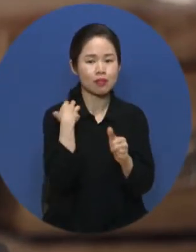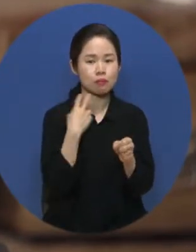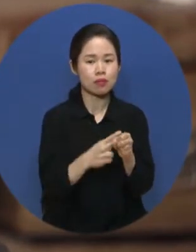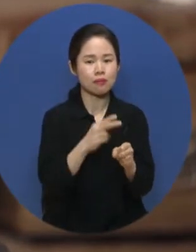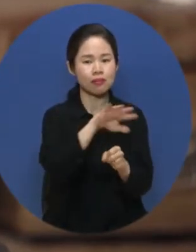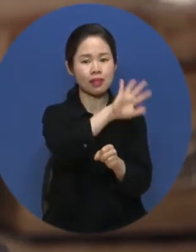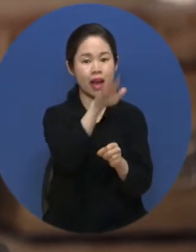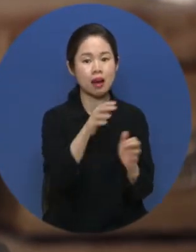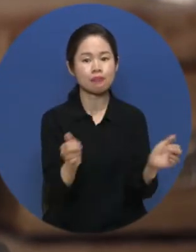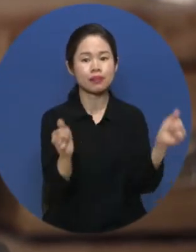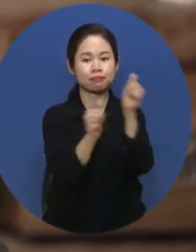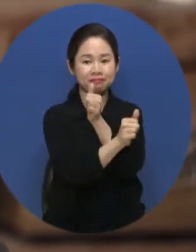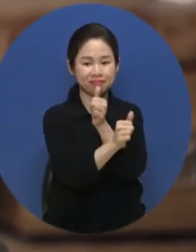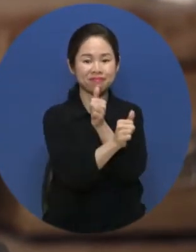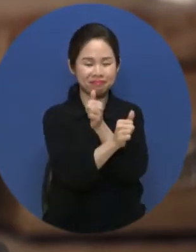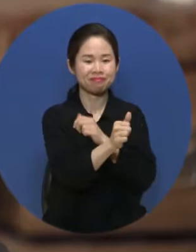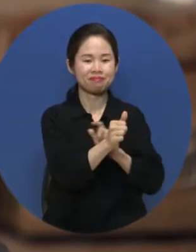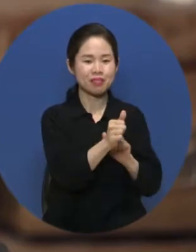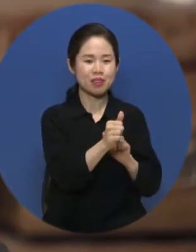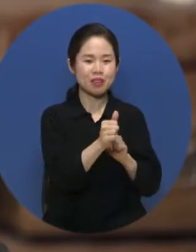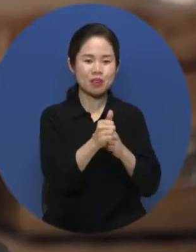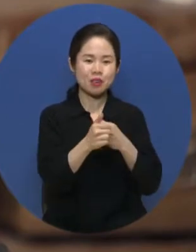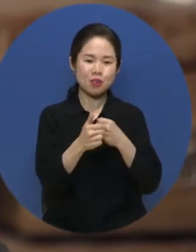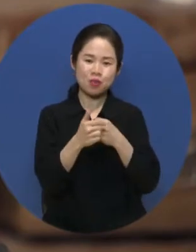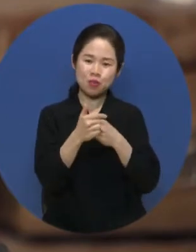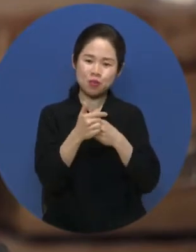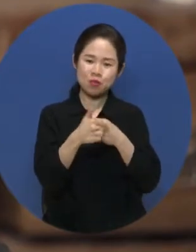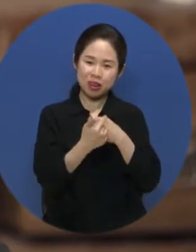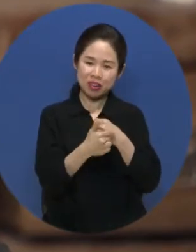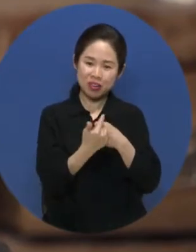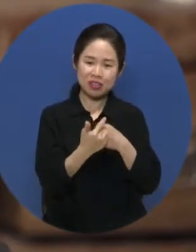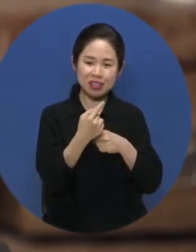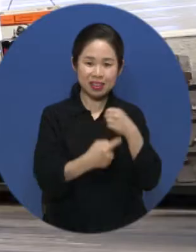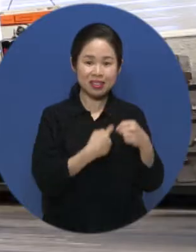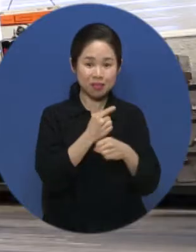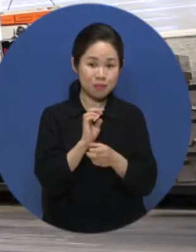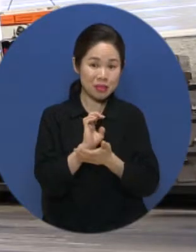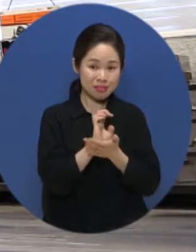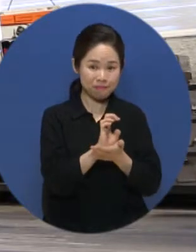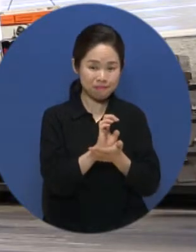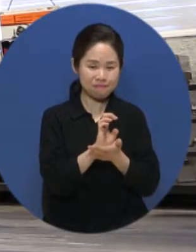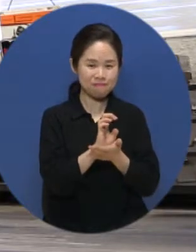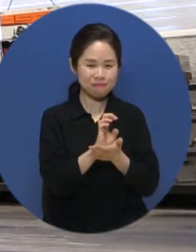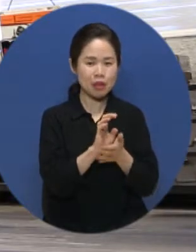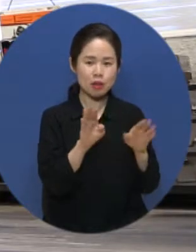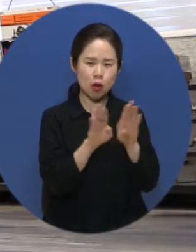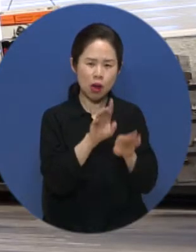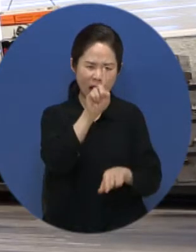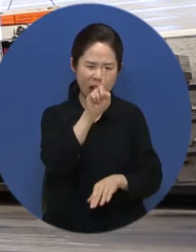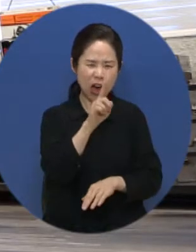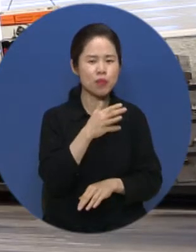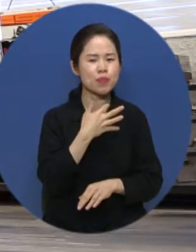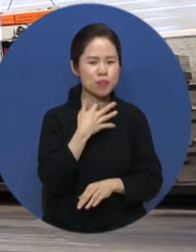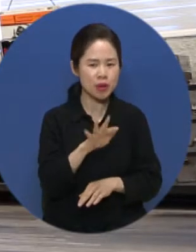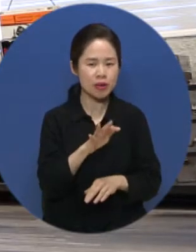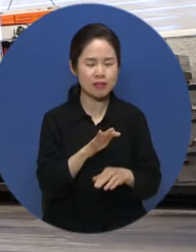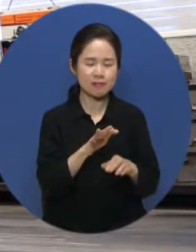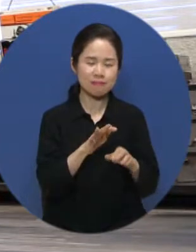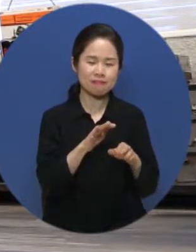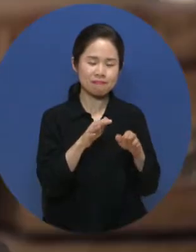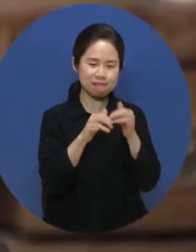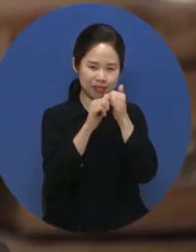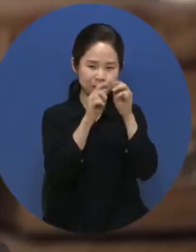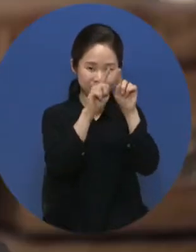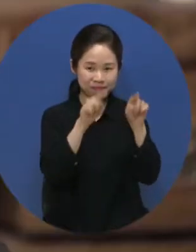거예요. 그래서 6학년 1년을 편입을 해서 개근상을 타고 졸업을 했고요. 그 졸업장을 가졌으니까 이제 의무교육이 다 된